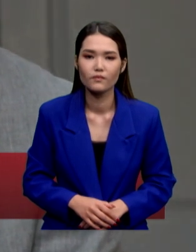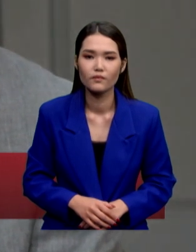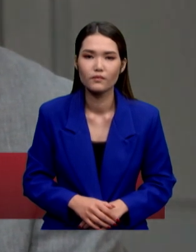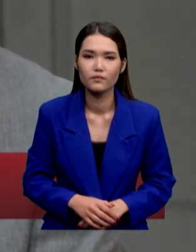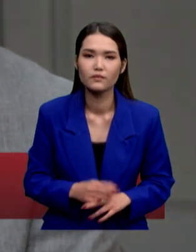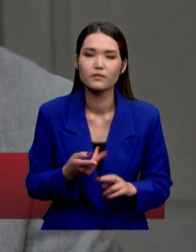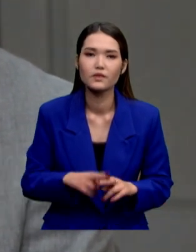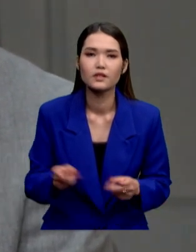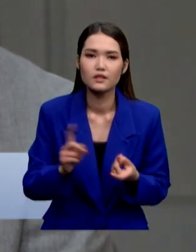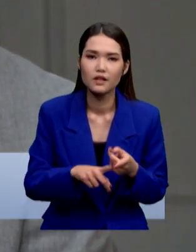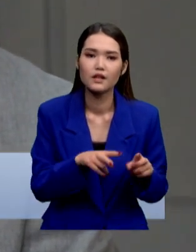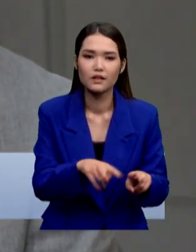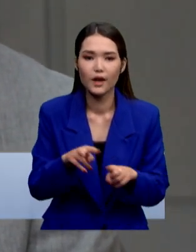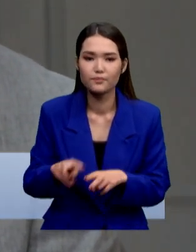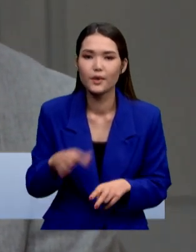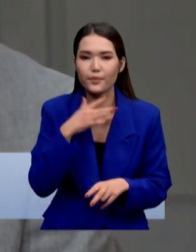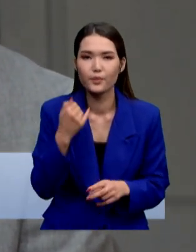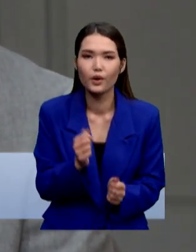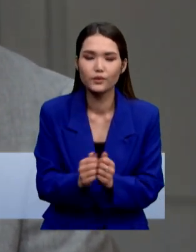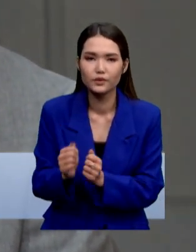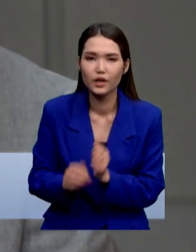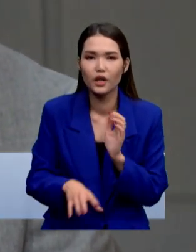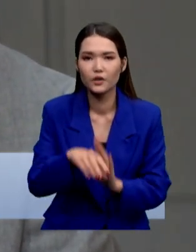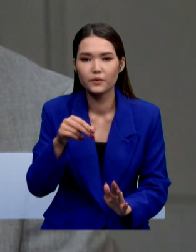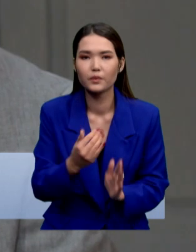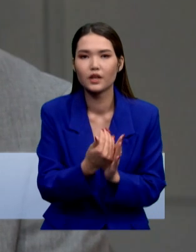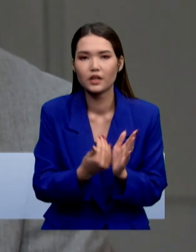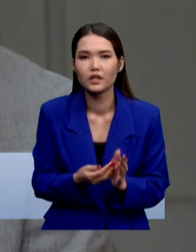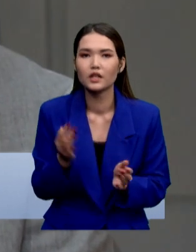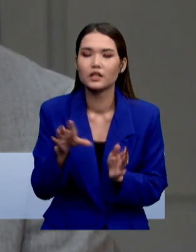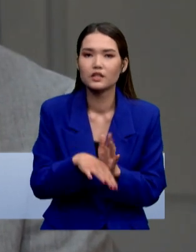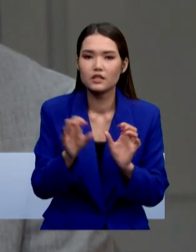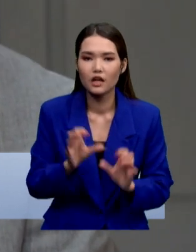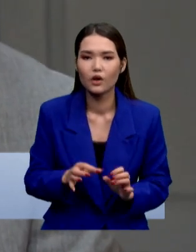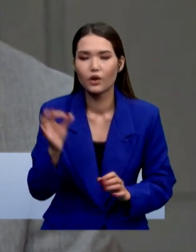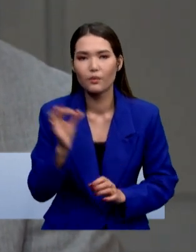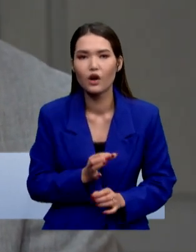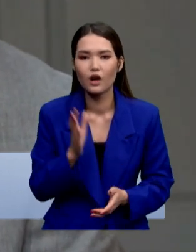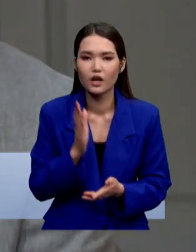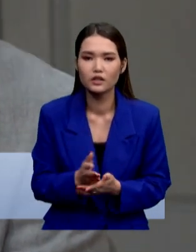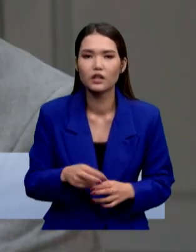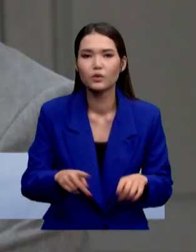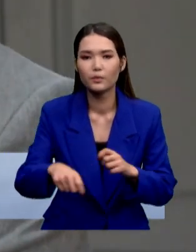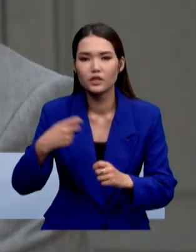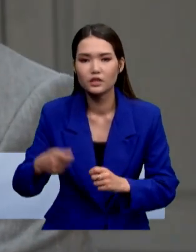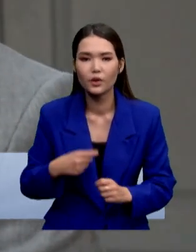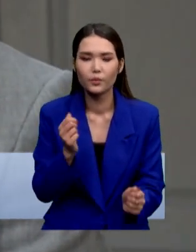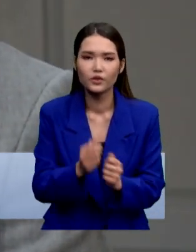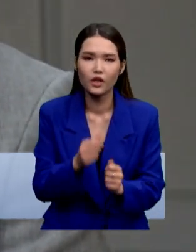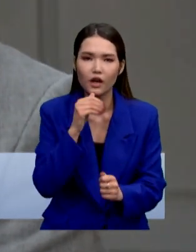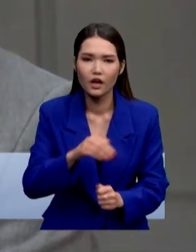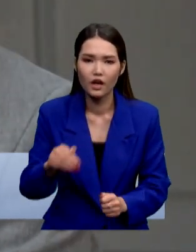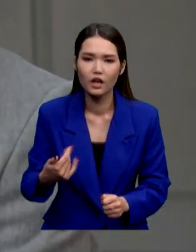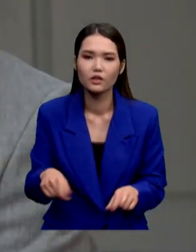В обязанности наблюдателей входит наблюдение за ходом выборов и соблюдением законности процесса. Все выявленные нарушения тщательно